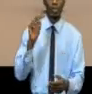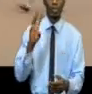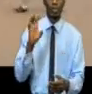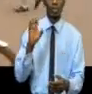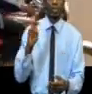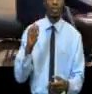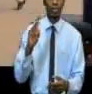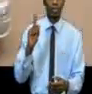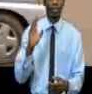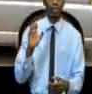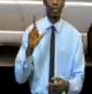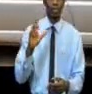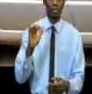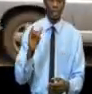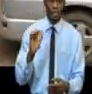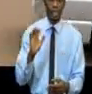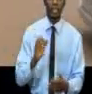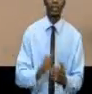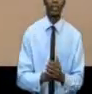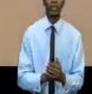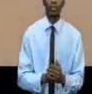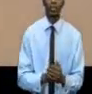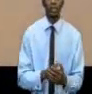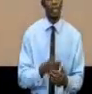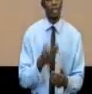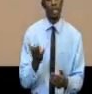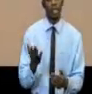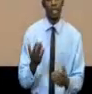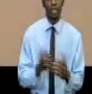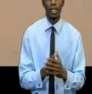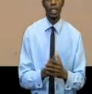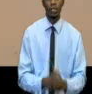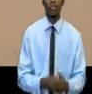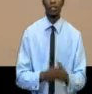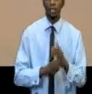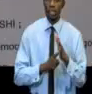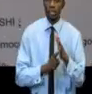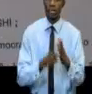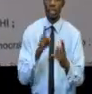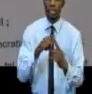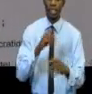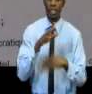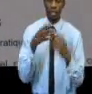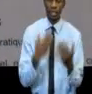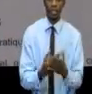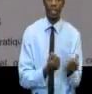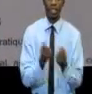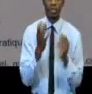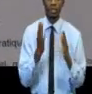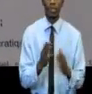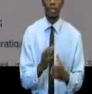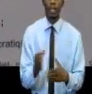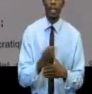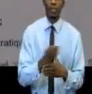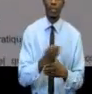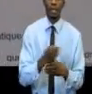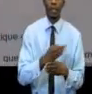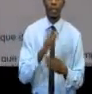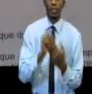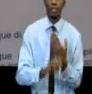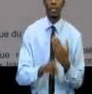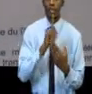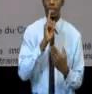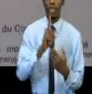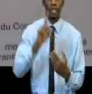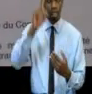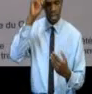Lubumbashi. L'arrêté urbain numéro 086 du 17 novembre précise que le recyclage est obligatoire et il y aura